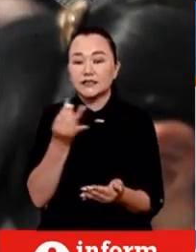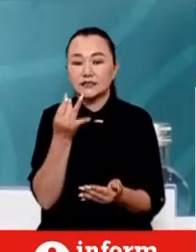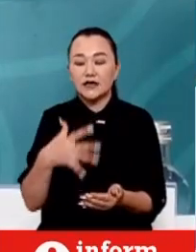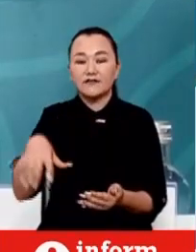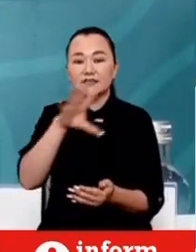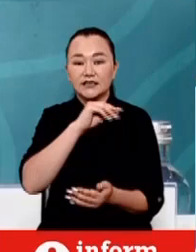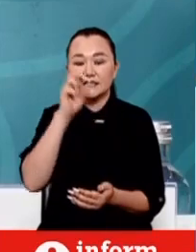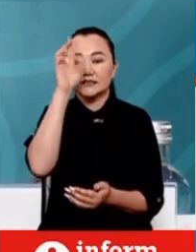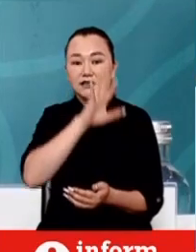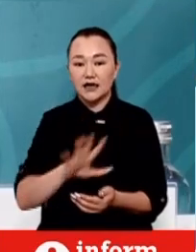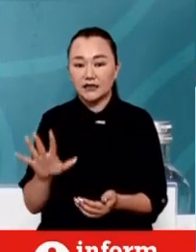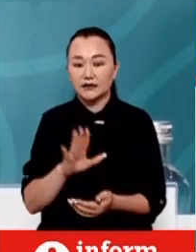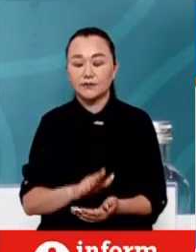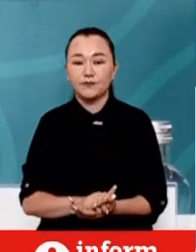стран.